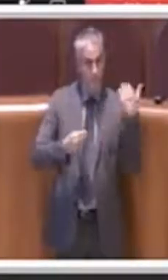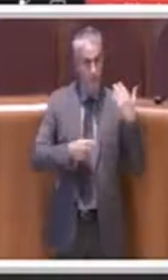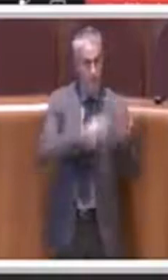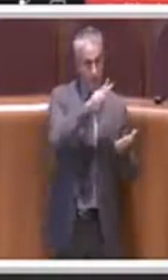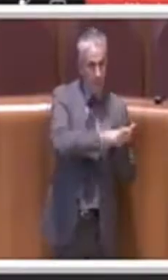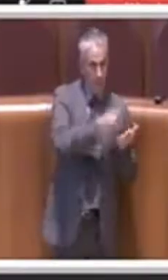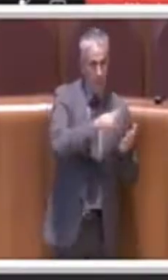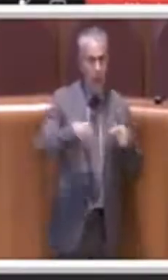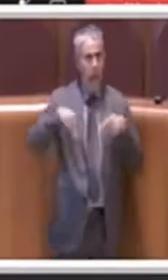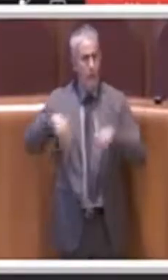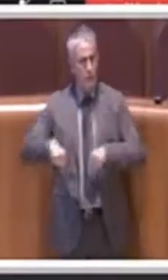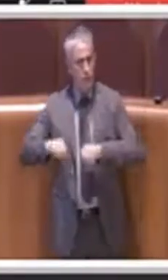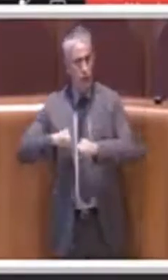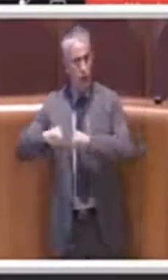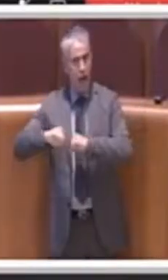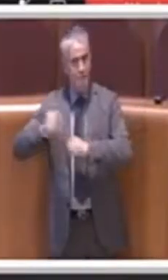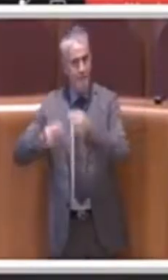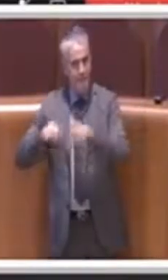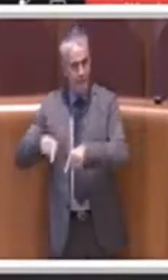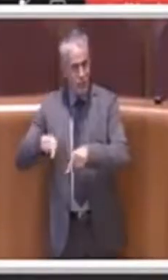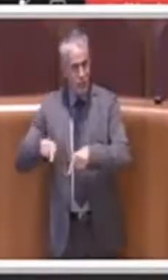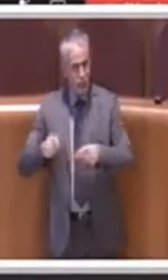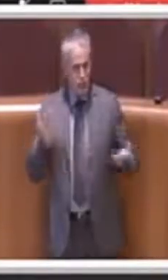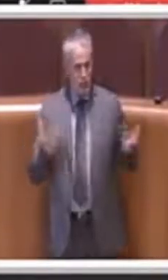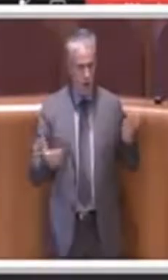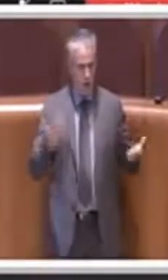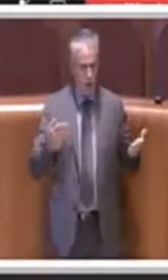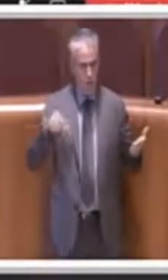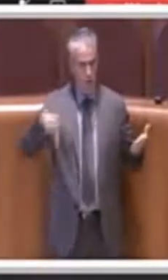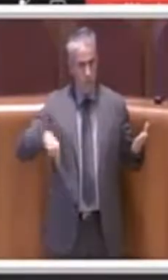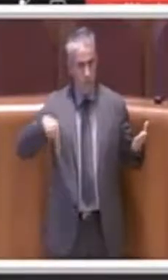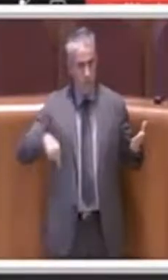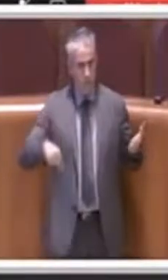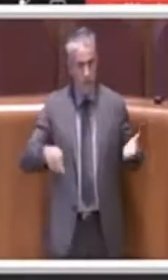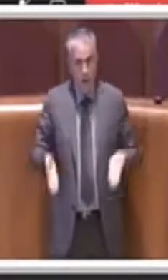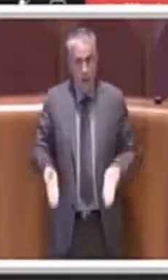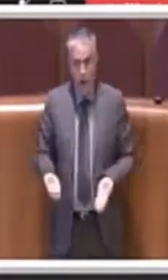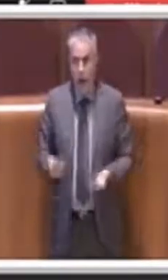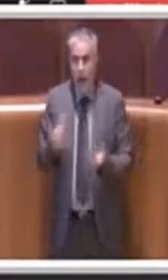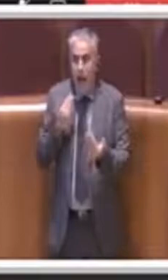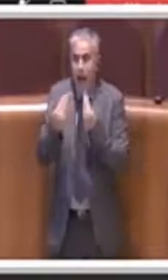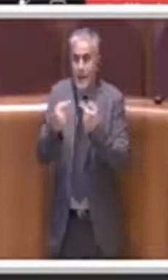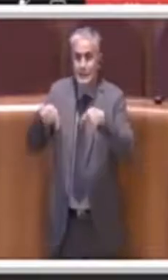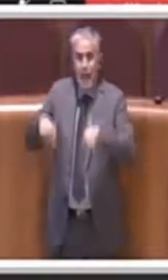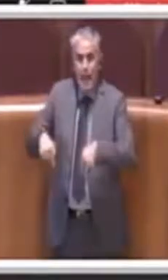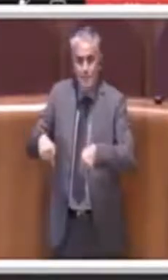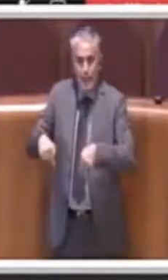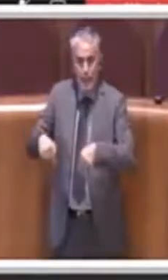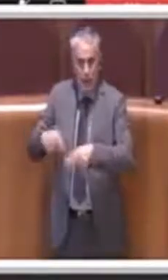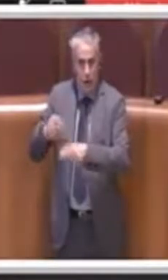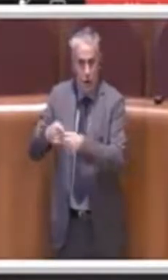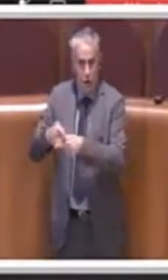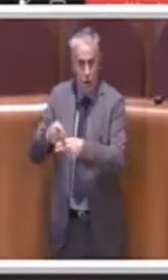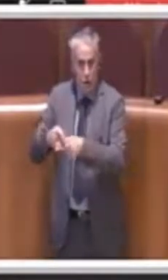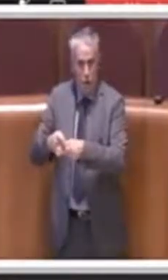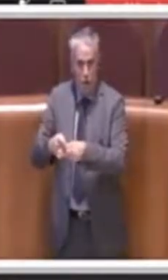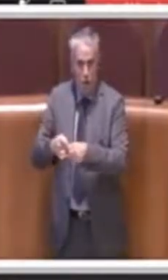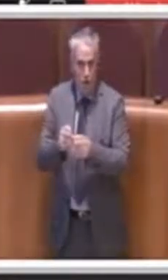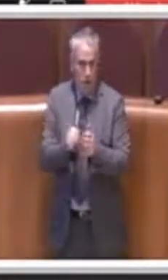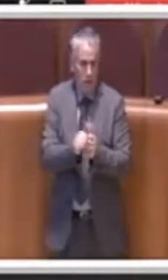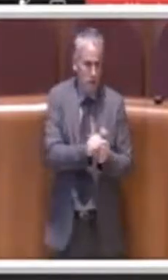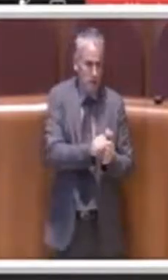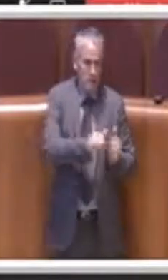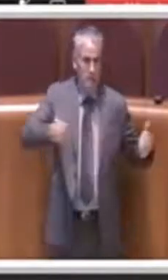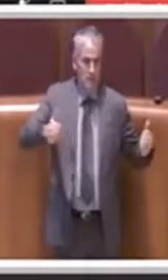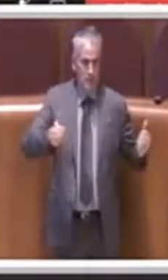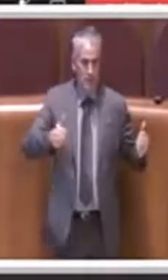vista di metodo questo atteggiamento da parte dell'Assemblea Capitolina ha avuto certamente